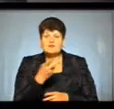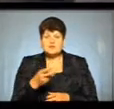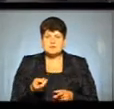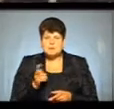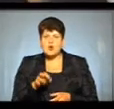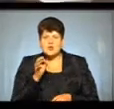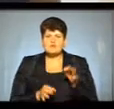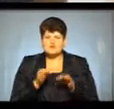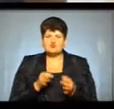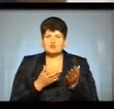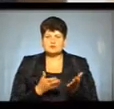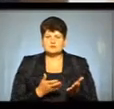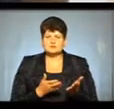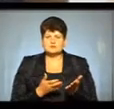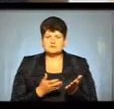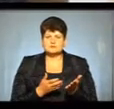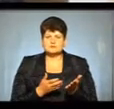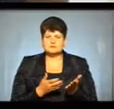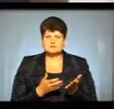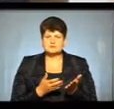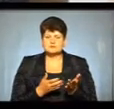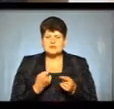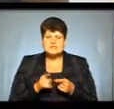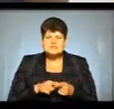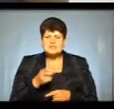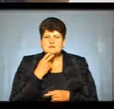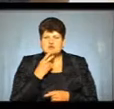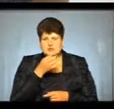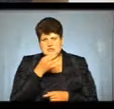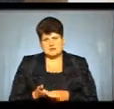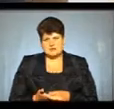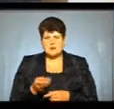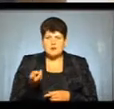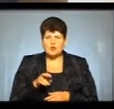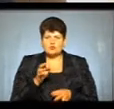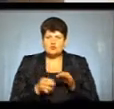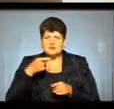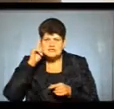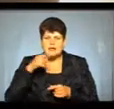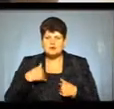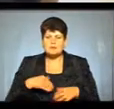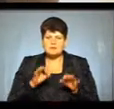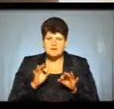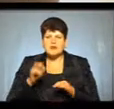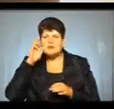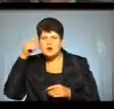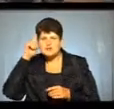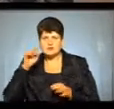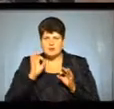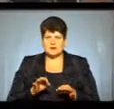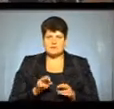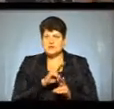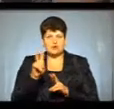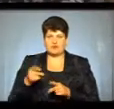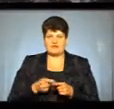Це смішно сказати, ми приходимо в суд, ми знаємо, що ми праві, і Бог знає, що ми праві. Більше ніхто в це не вірить. Я